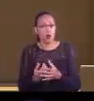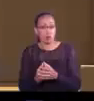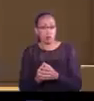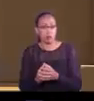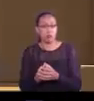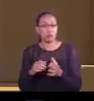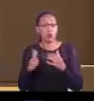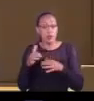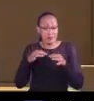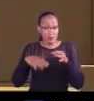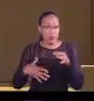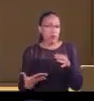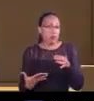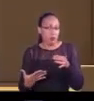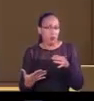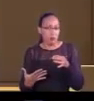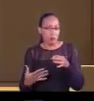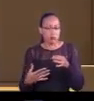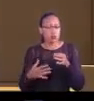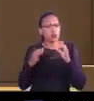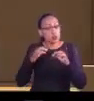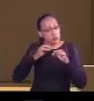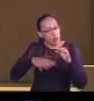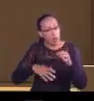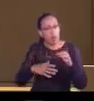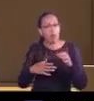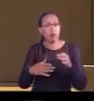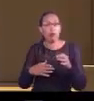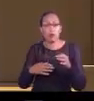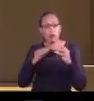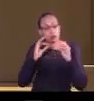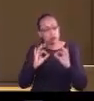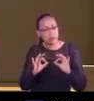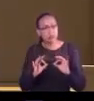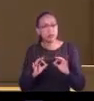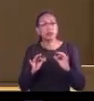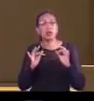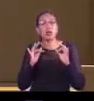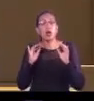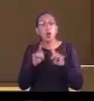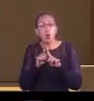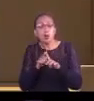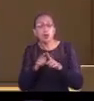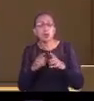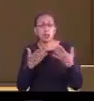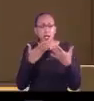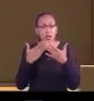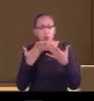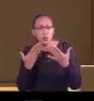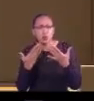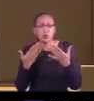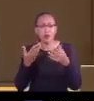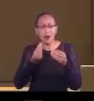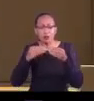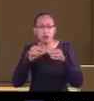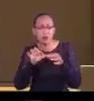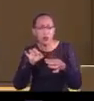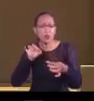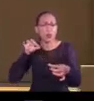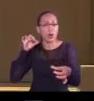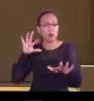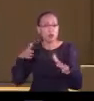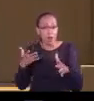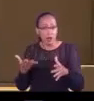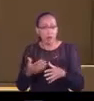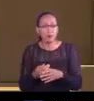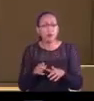point. Le point était correctement fait sur les études des extensions, à quel point on en est, et j'ai noté une volonté